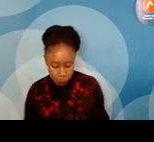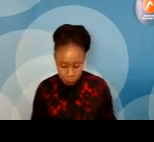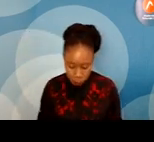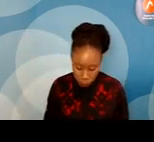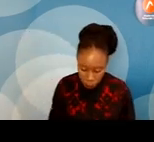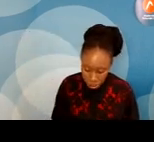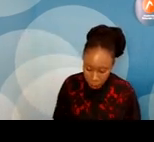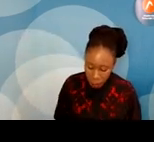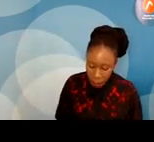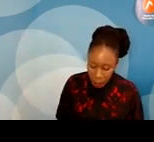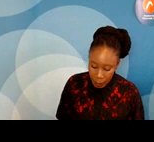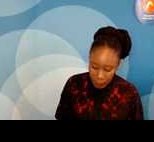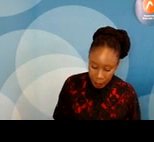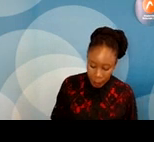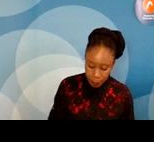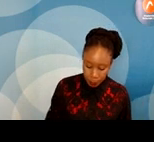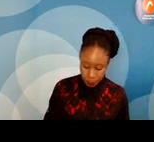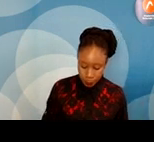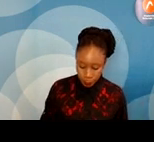yngre.